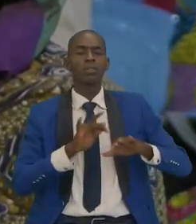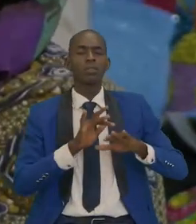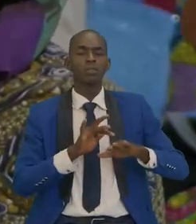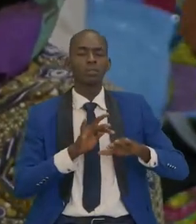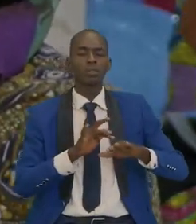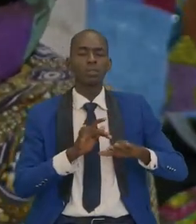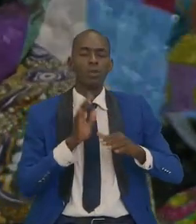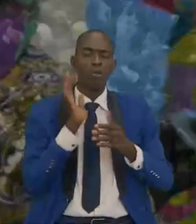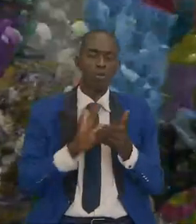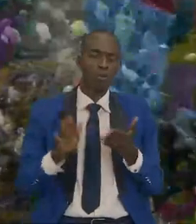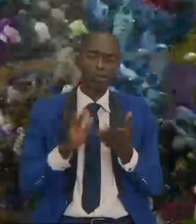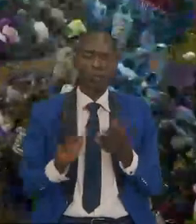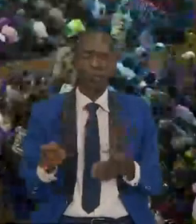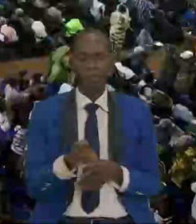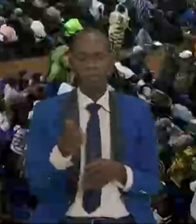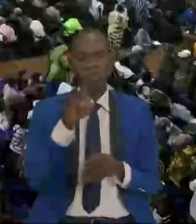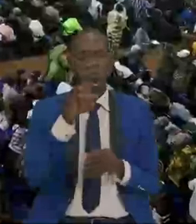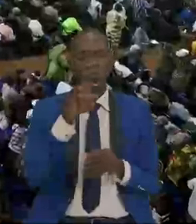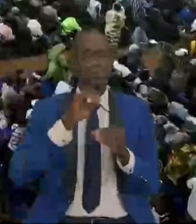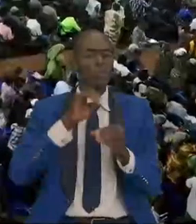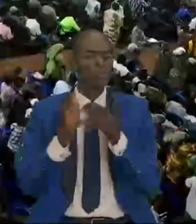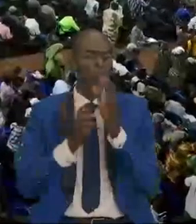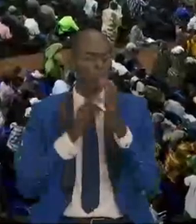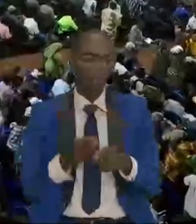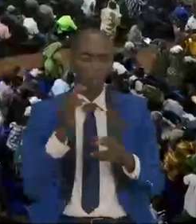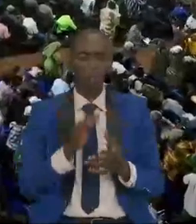Ton amour, ta miséricorde et ta compassion,